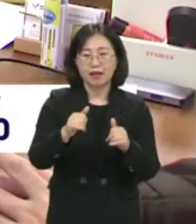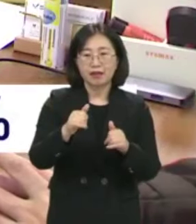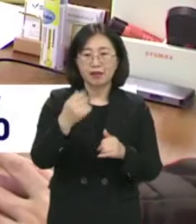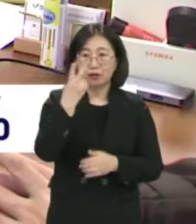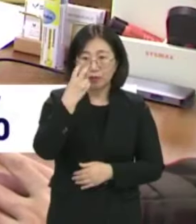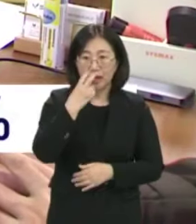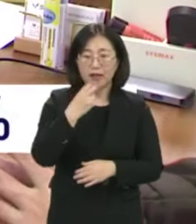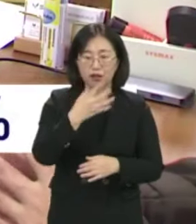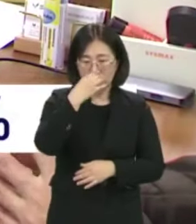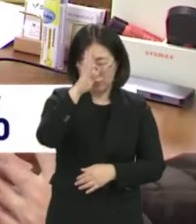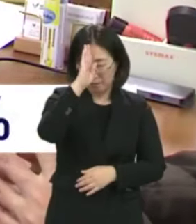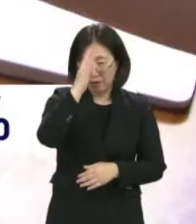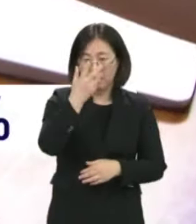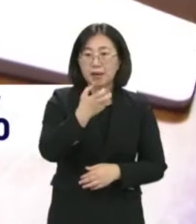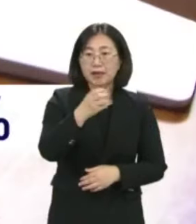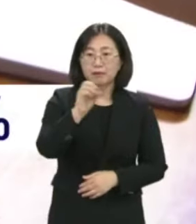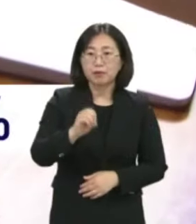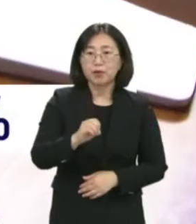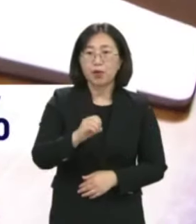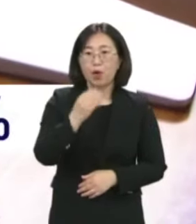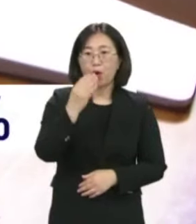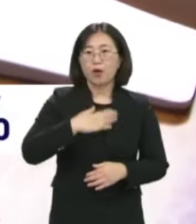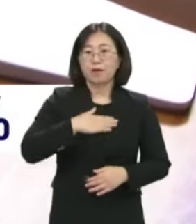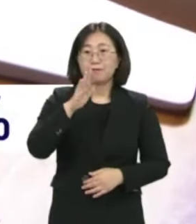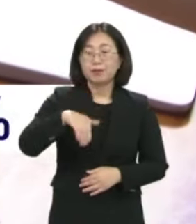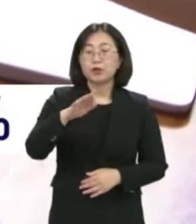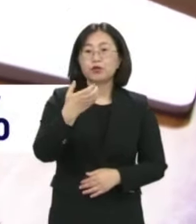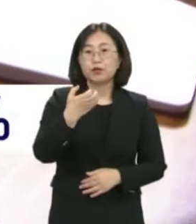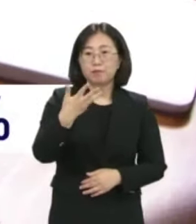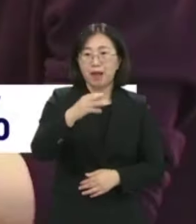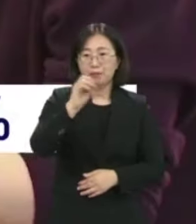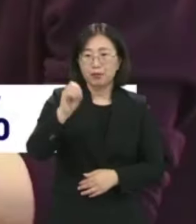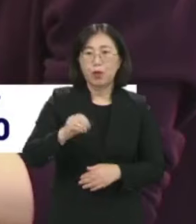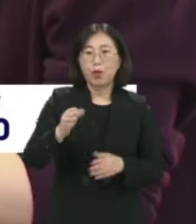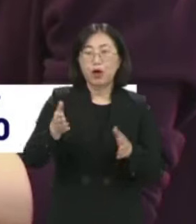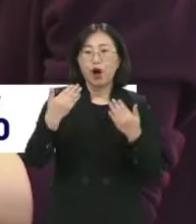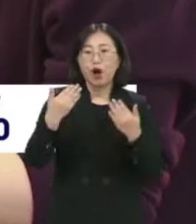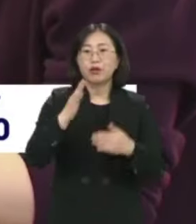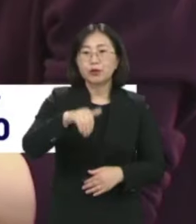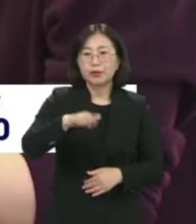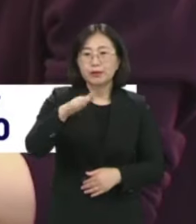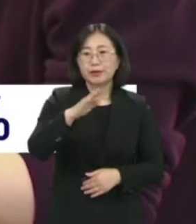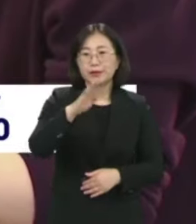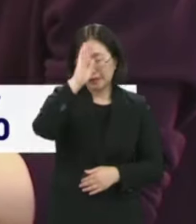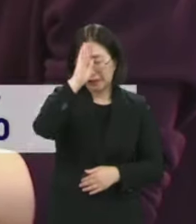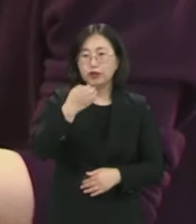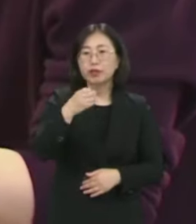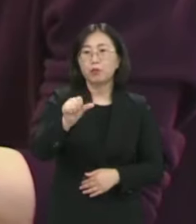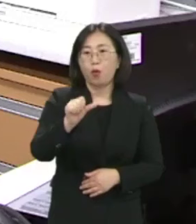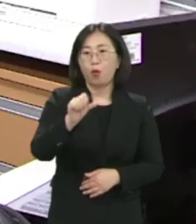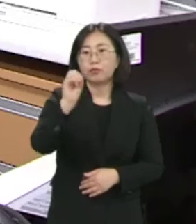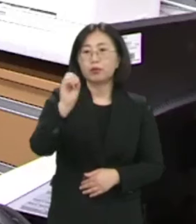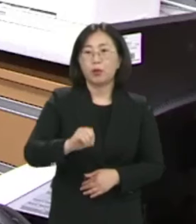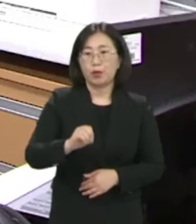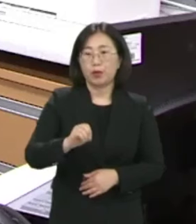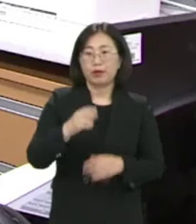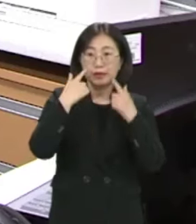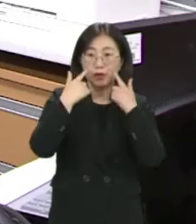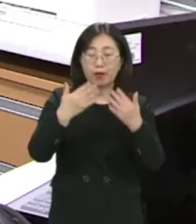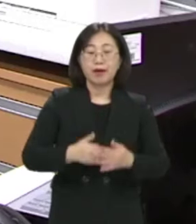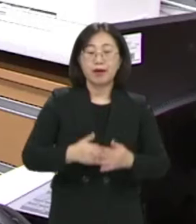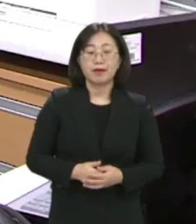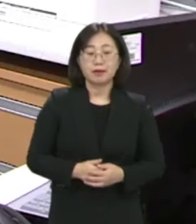우울증은 80% 조울증은 98% 경 조울증은 95% 정확도를 보였습니다